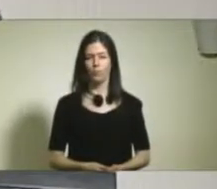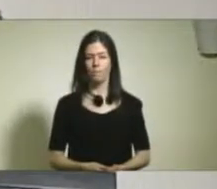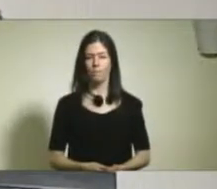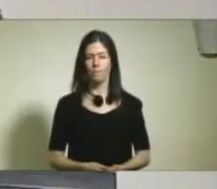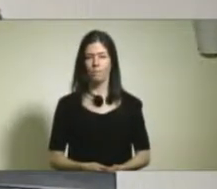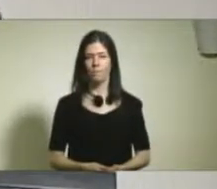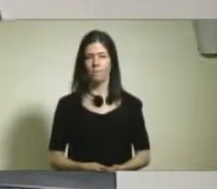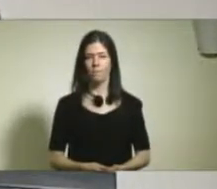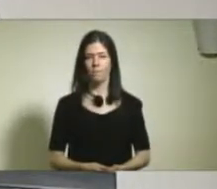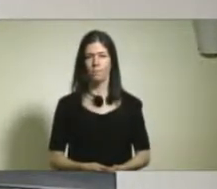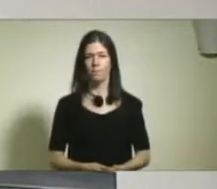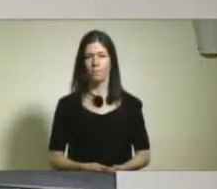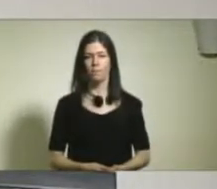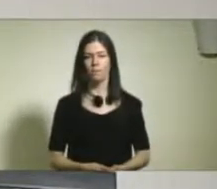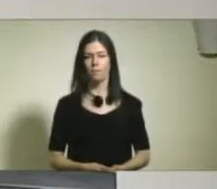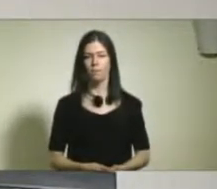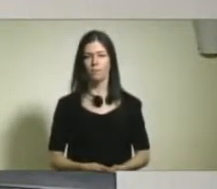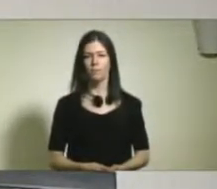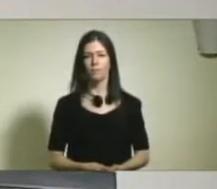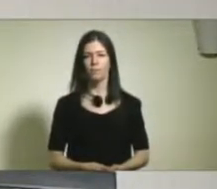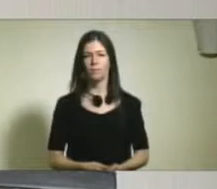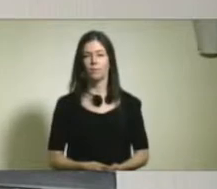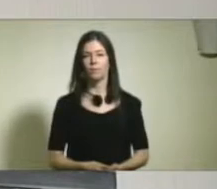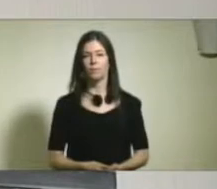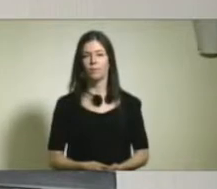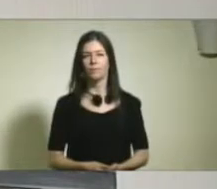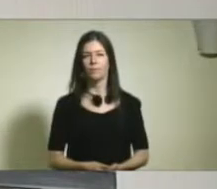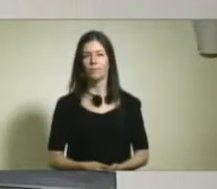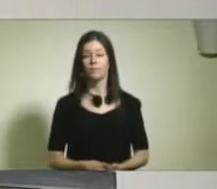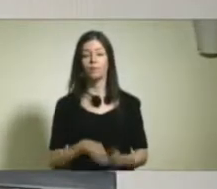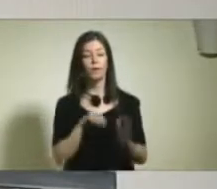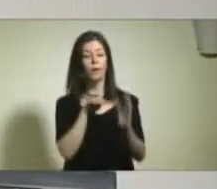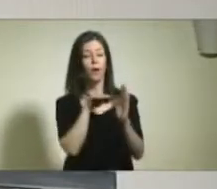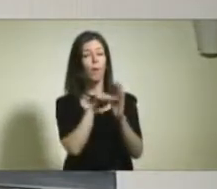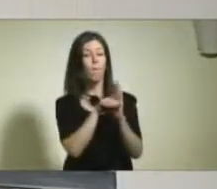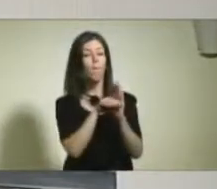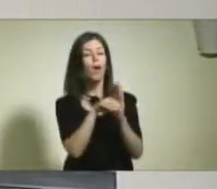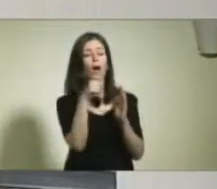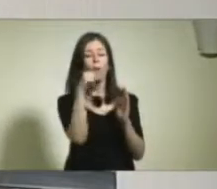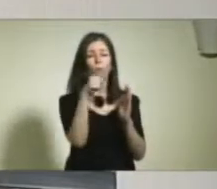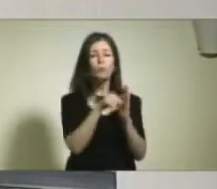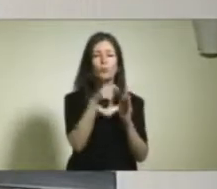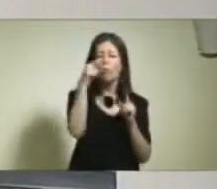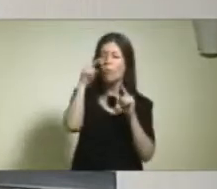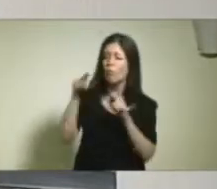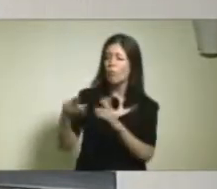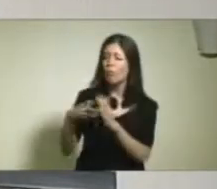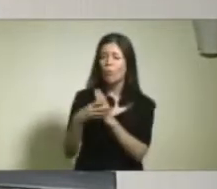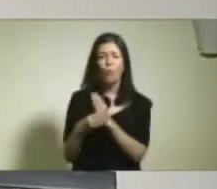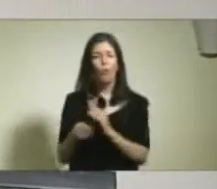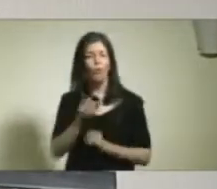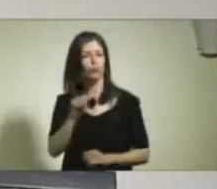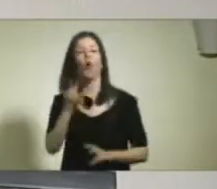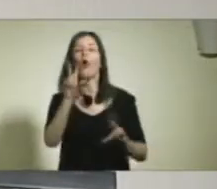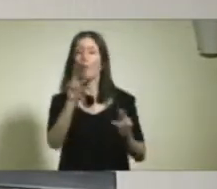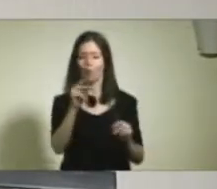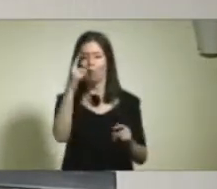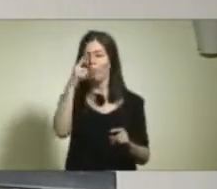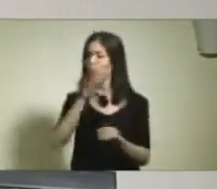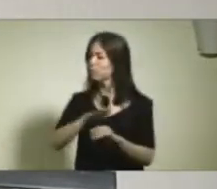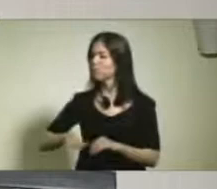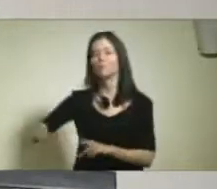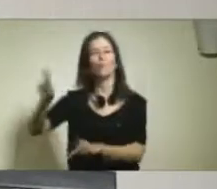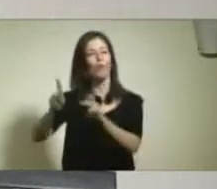Postale, bon, on est quand même, pour vous montrer les répercussions quand même, n'est pas qu'une banque pour les plus démunis. On est la banque de tous les Français et on a